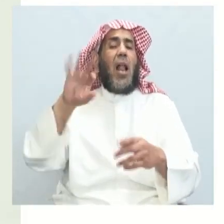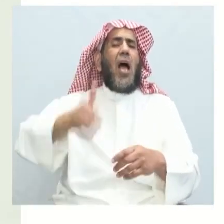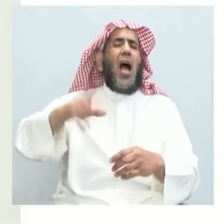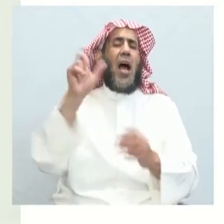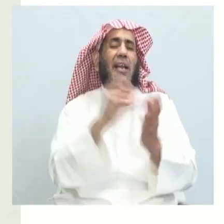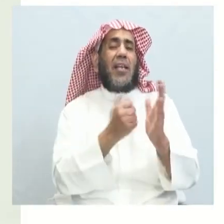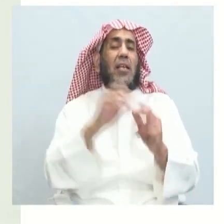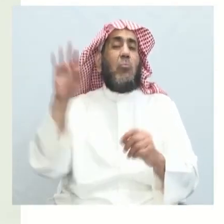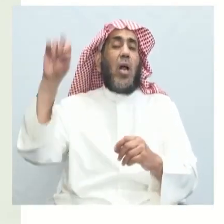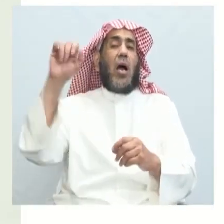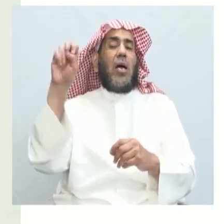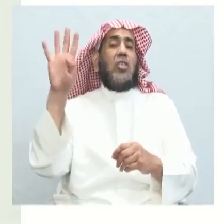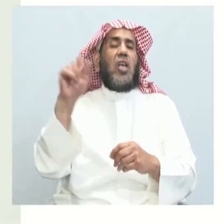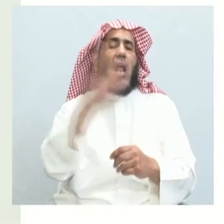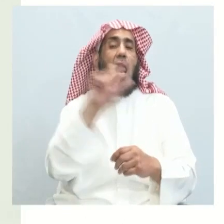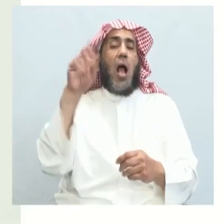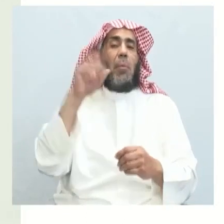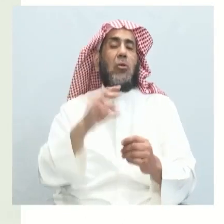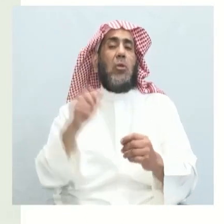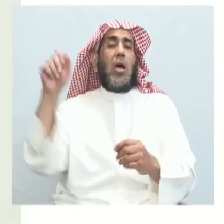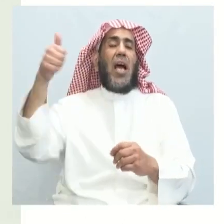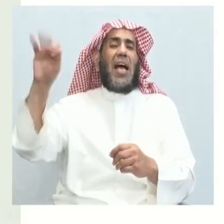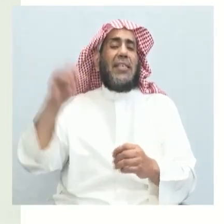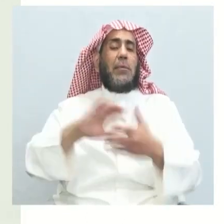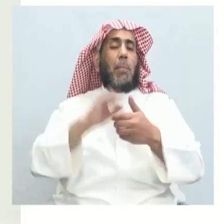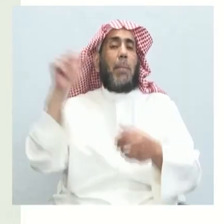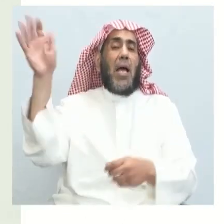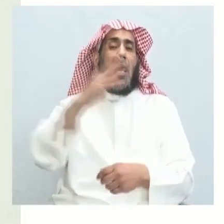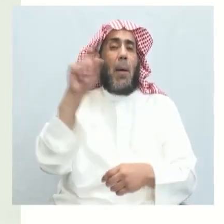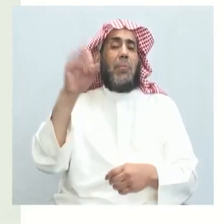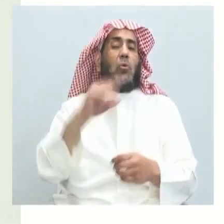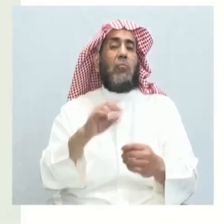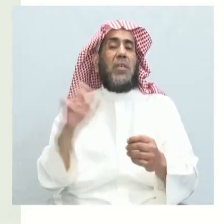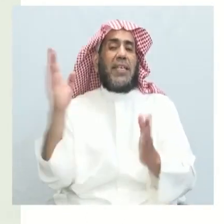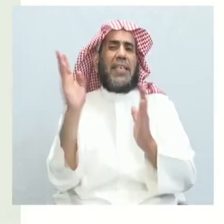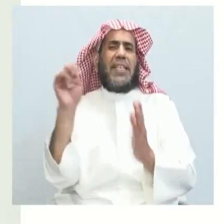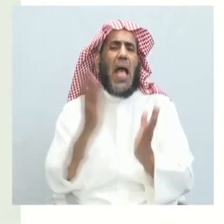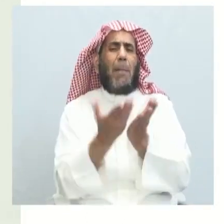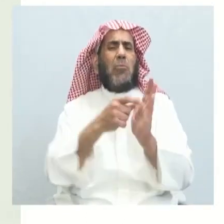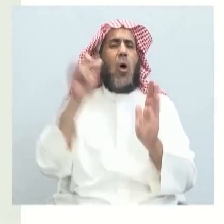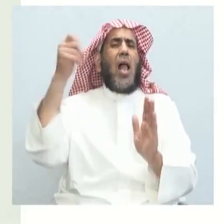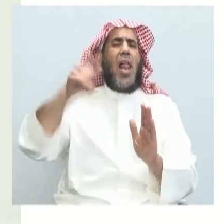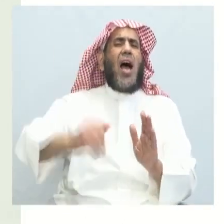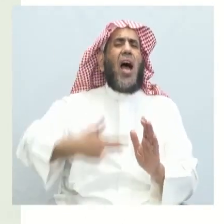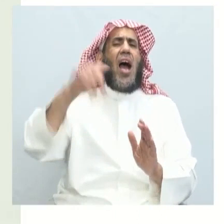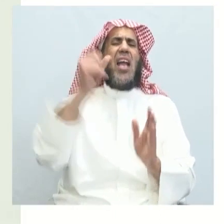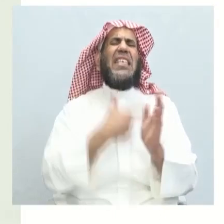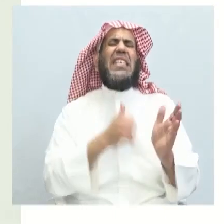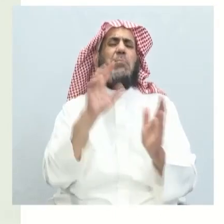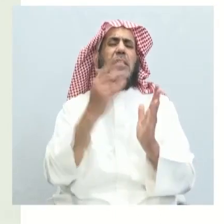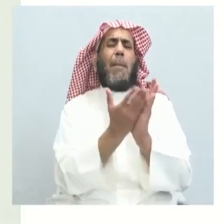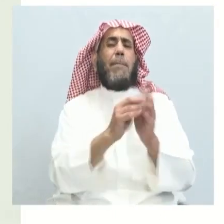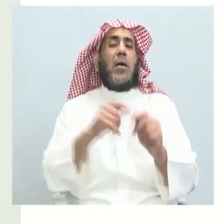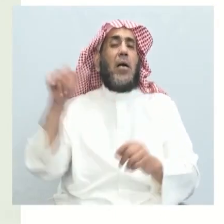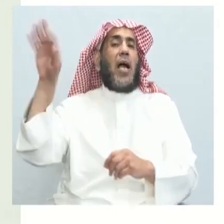قصه مرقش الاكبر وصاحبته اسماء بنت عوف من كتاب الاغاني اخذ هذه القصه وايضا القصه الاخرى هي قصه